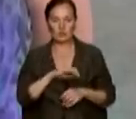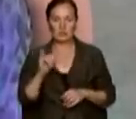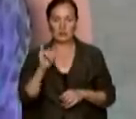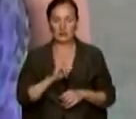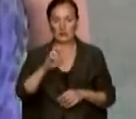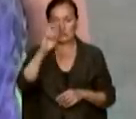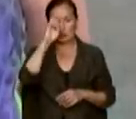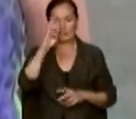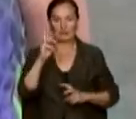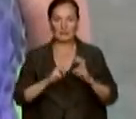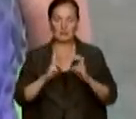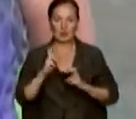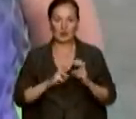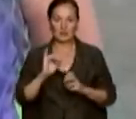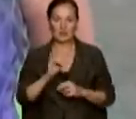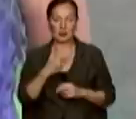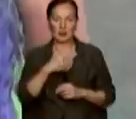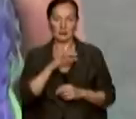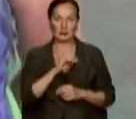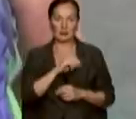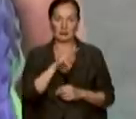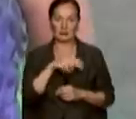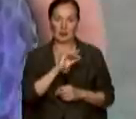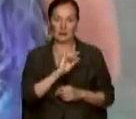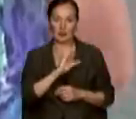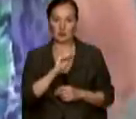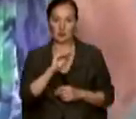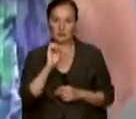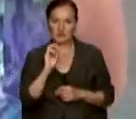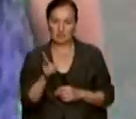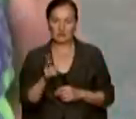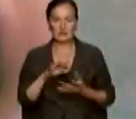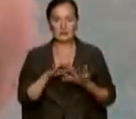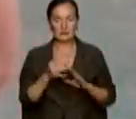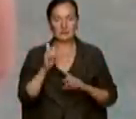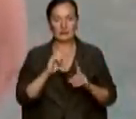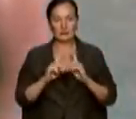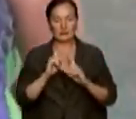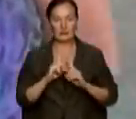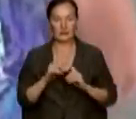і Градишська сільська рада, частково на території якої він знаходиться.